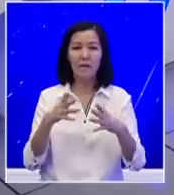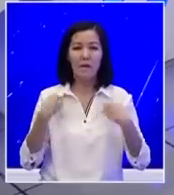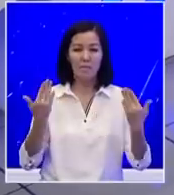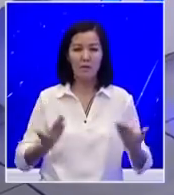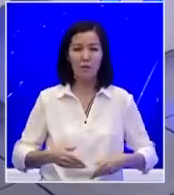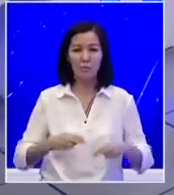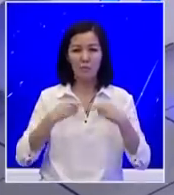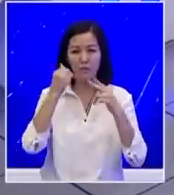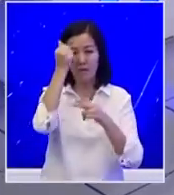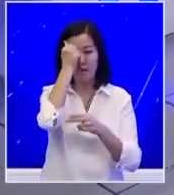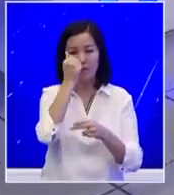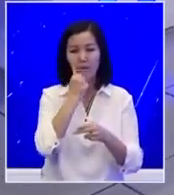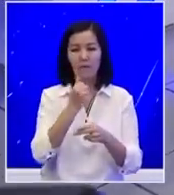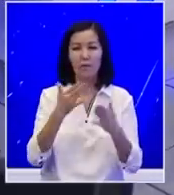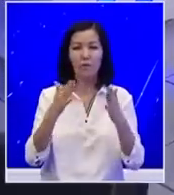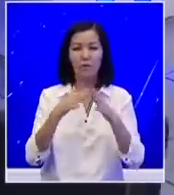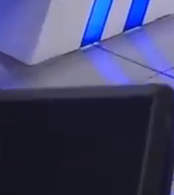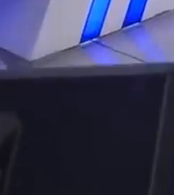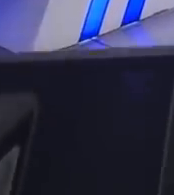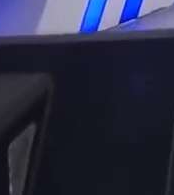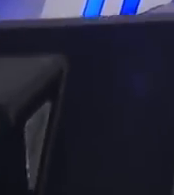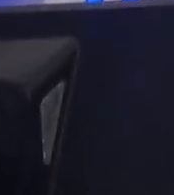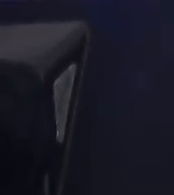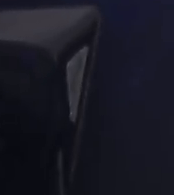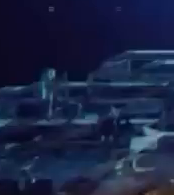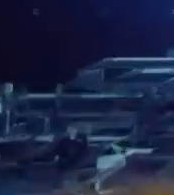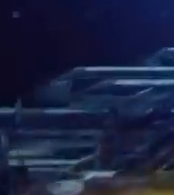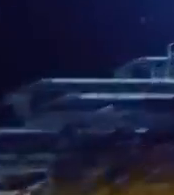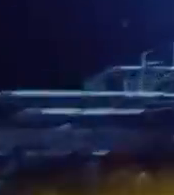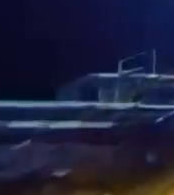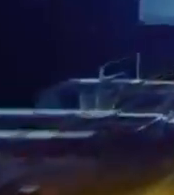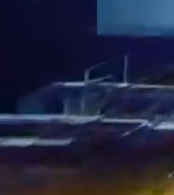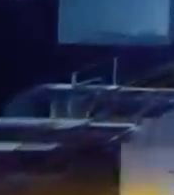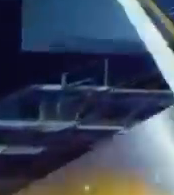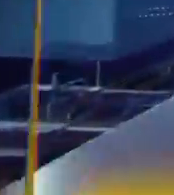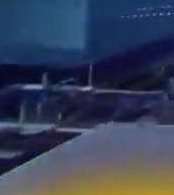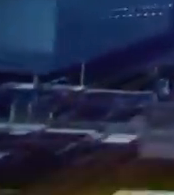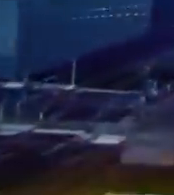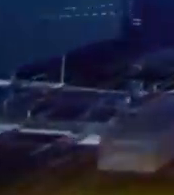сіздерді үйде болуға шақырамыз. Амандықта жүздескенше.